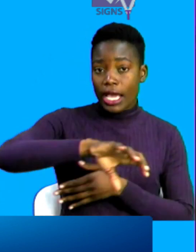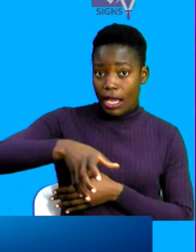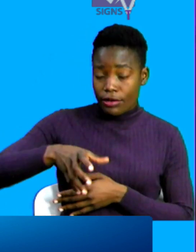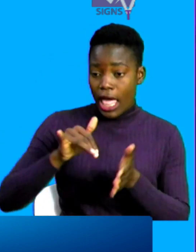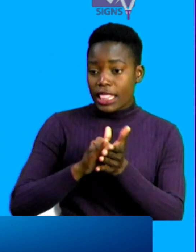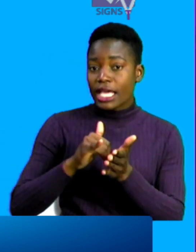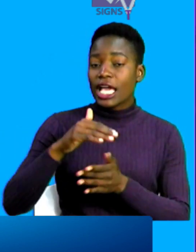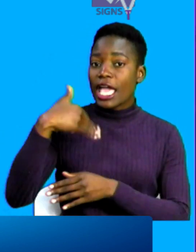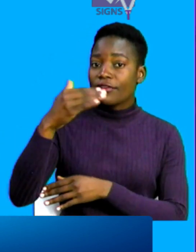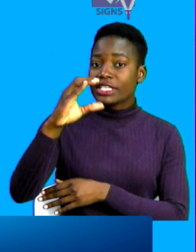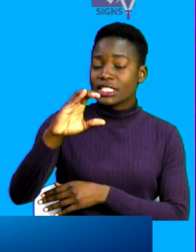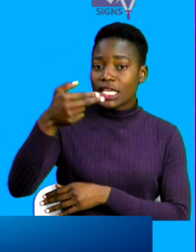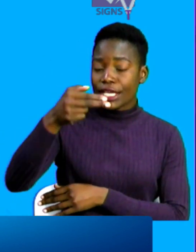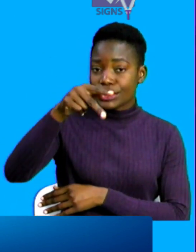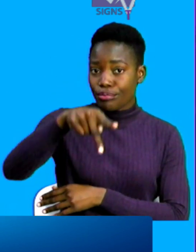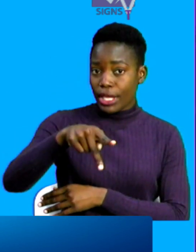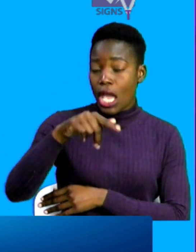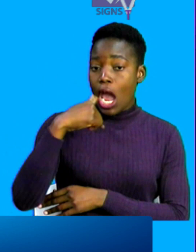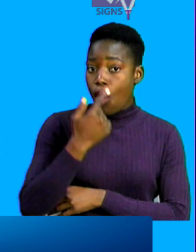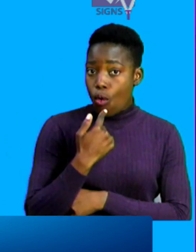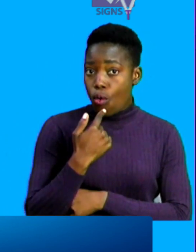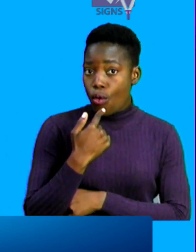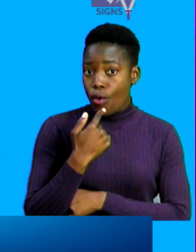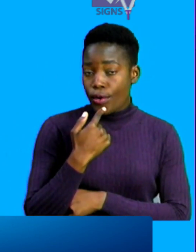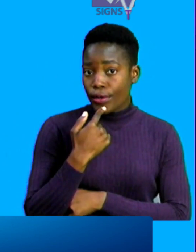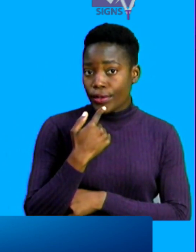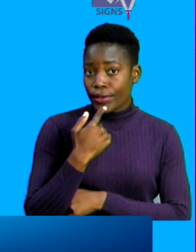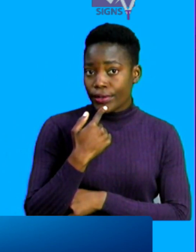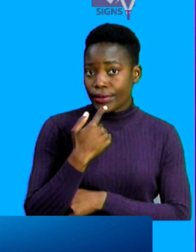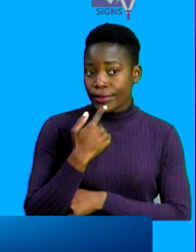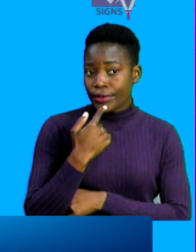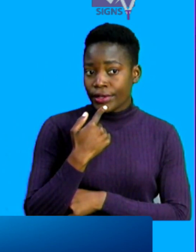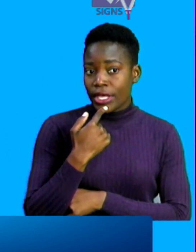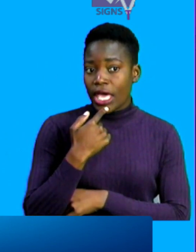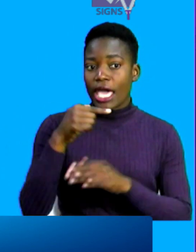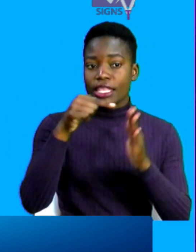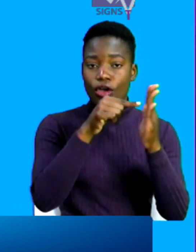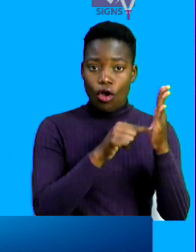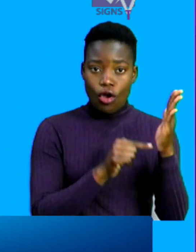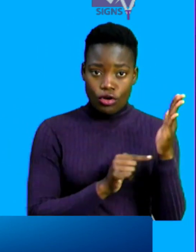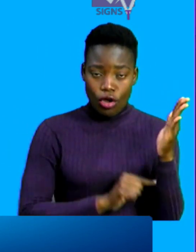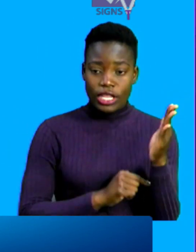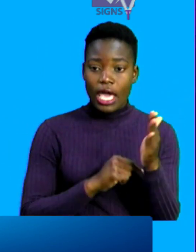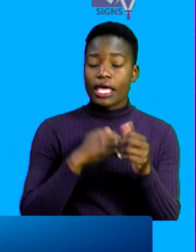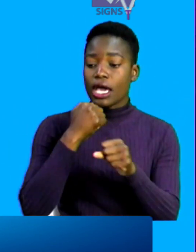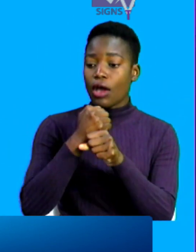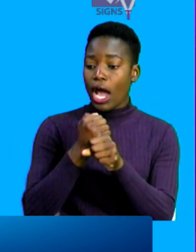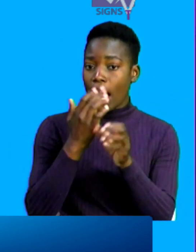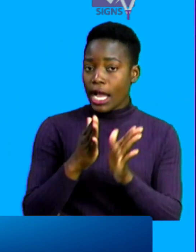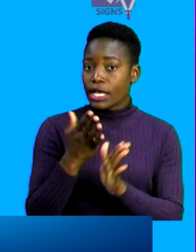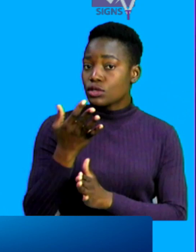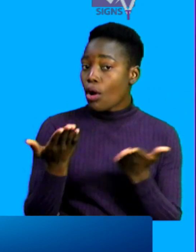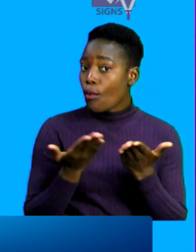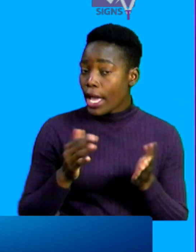kila CHP ambao hao tumeweka kwenye orodha ya wafanyikazi wa county,